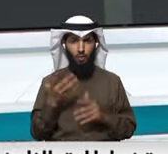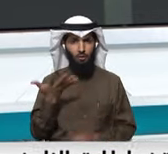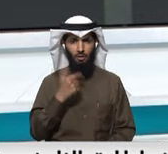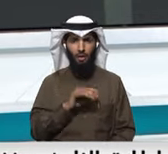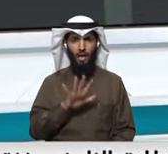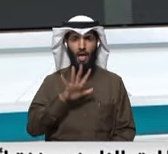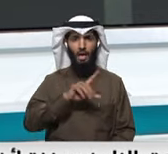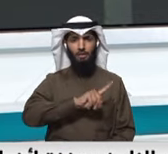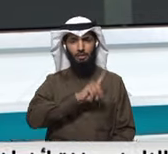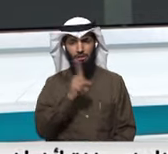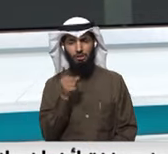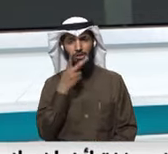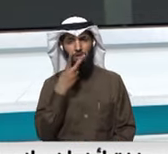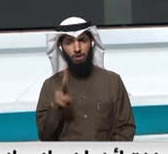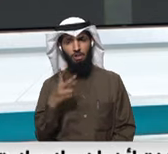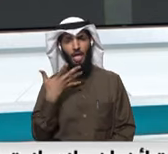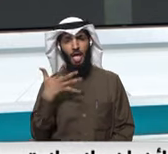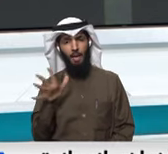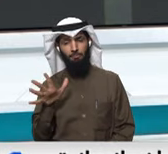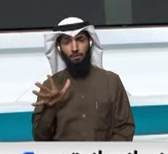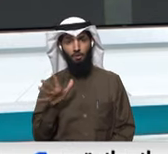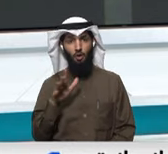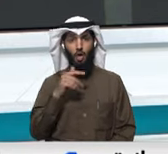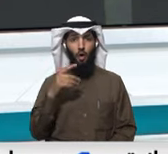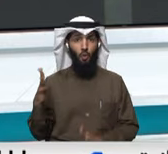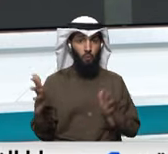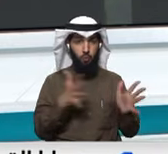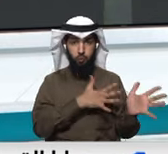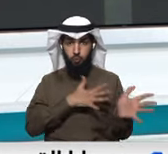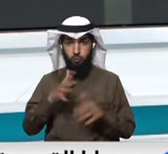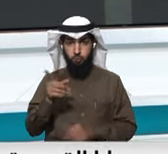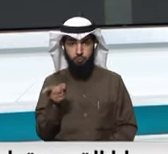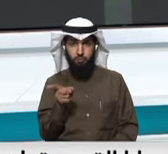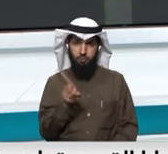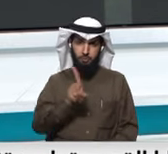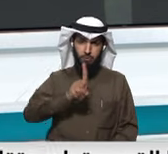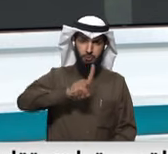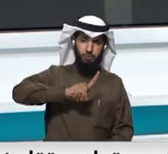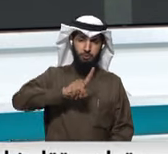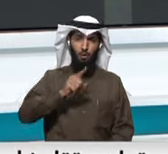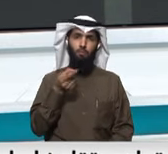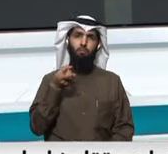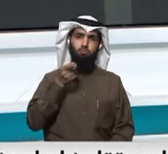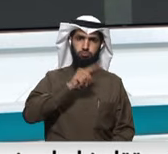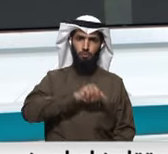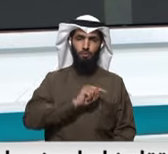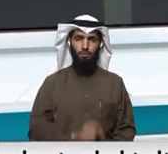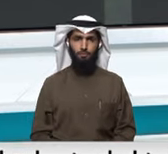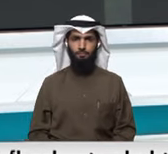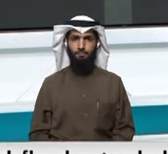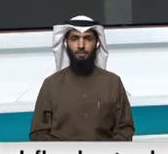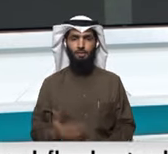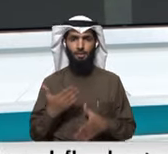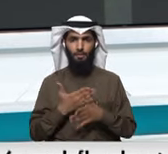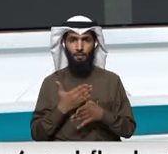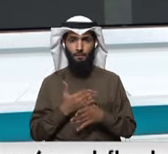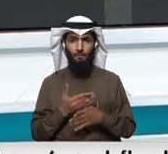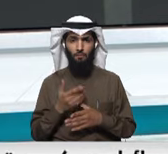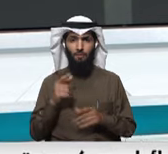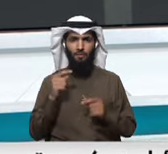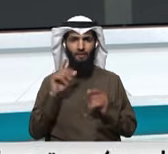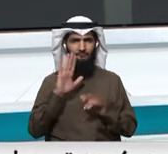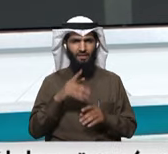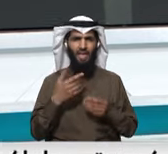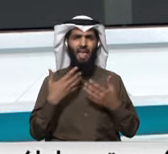الى 50 م م في الساعه وتتراجع سرعه الرياح تدريجيا مساء يوم الغد واجواء اكثر استقرارا مع تراجع سرعه الرياح مع عبور